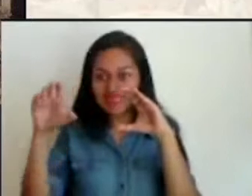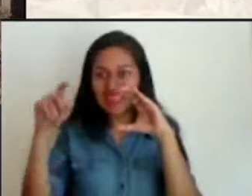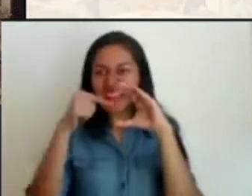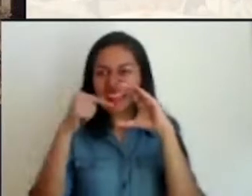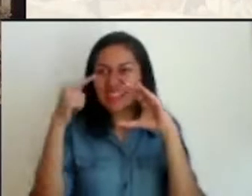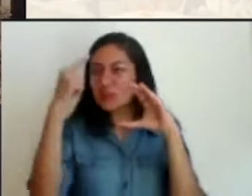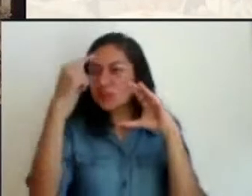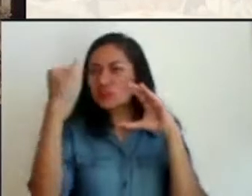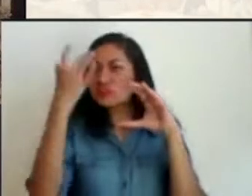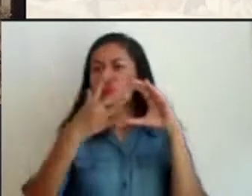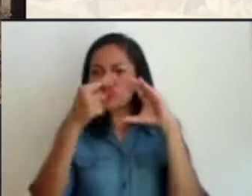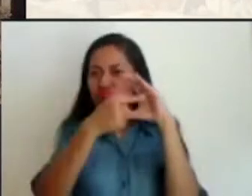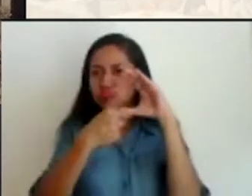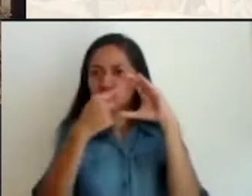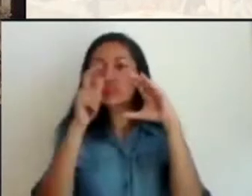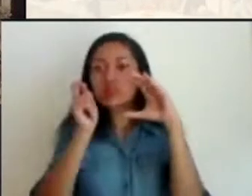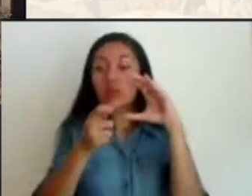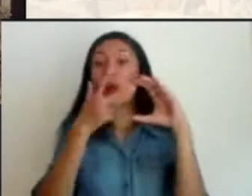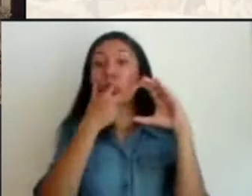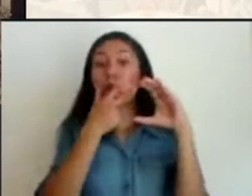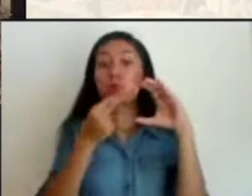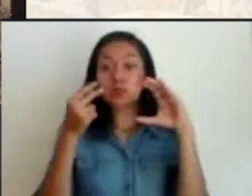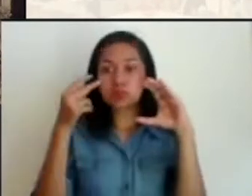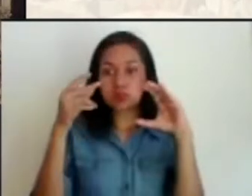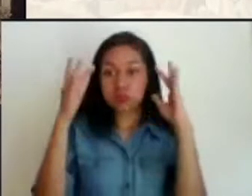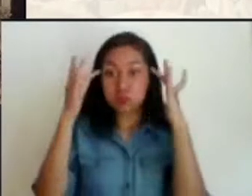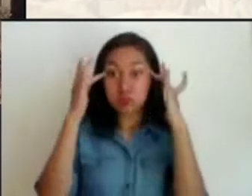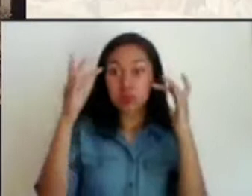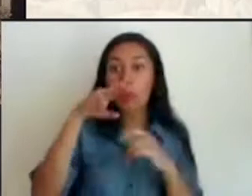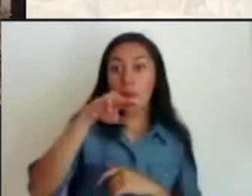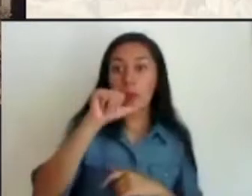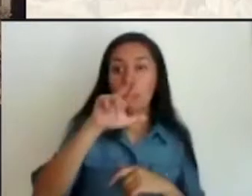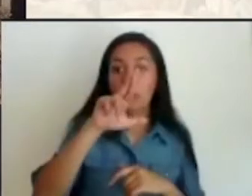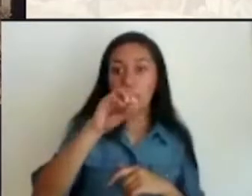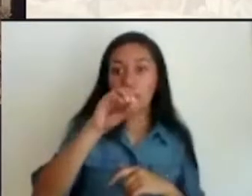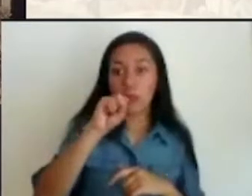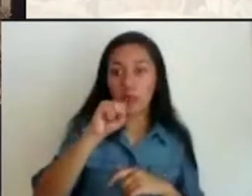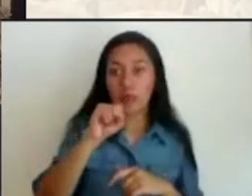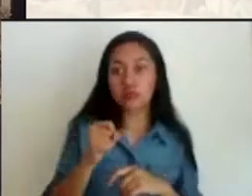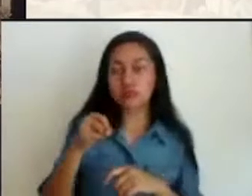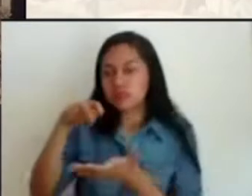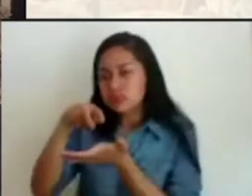trono con el doge arrodillado y el león de la Serenísima.